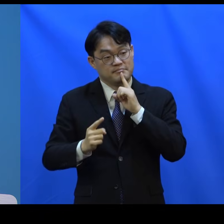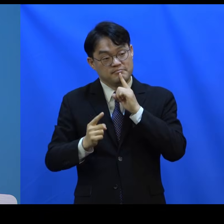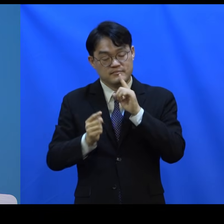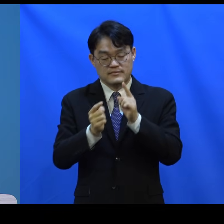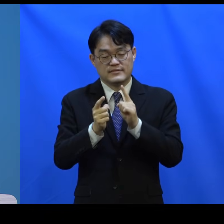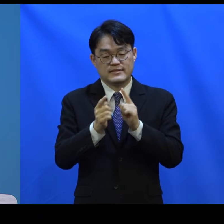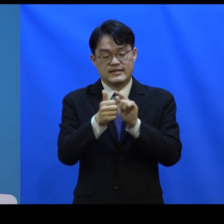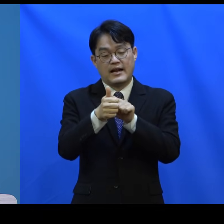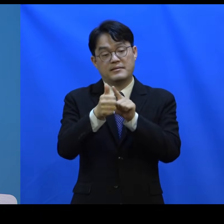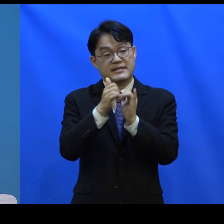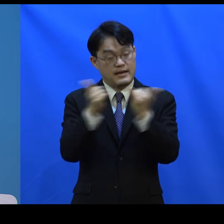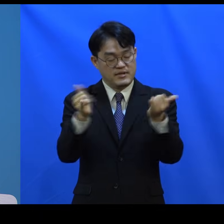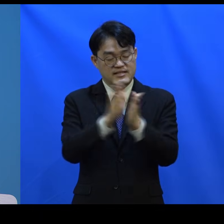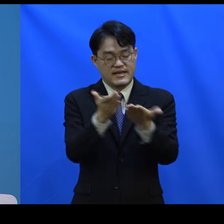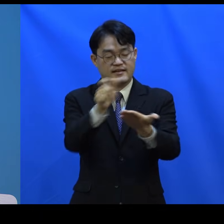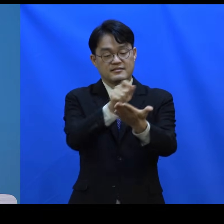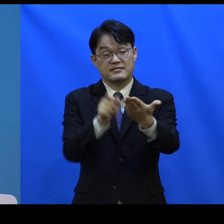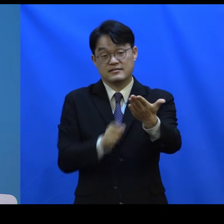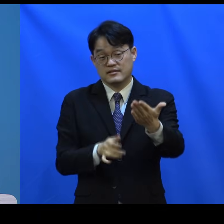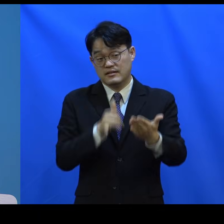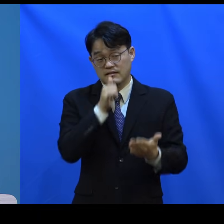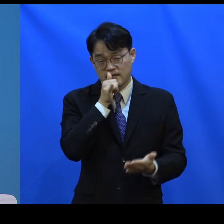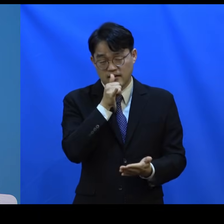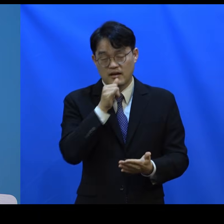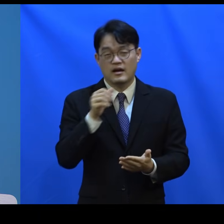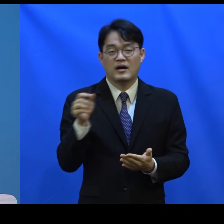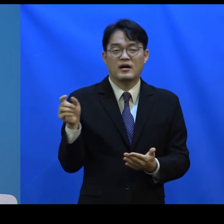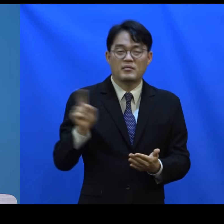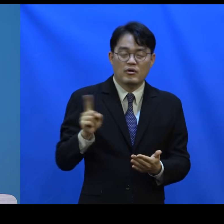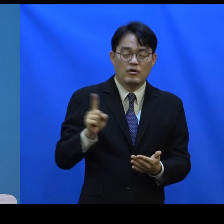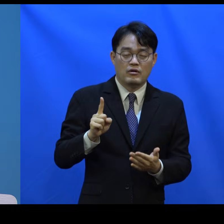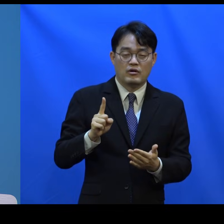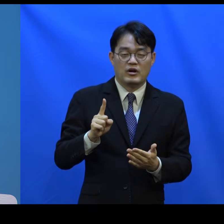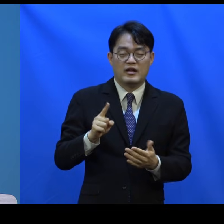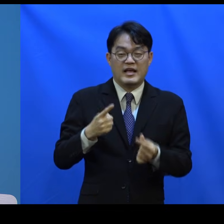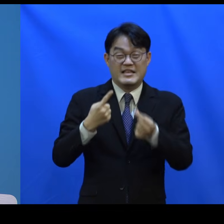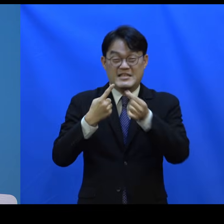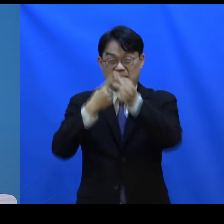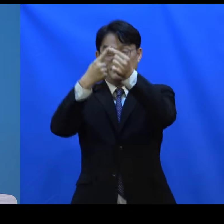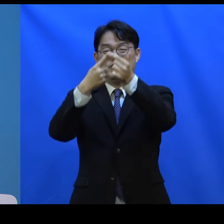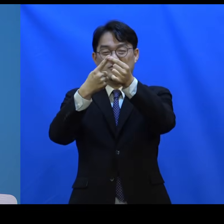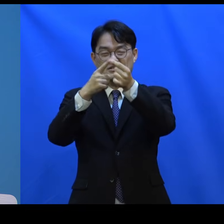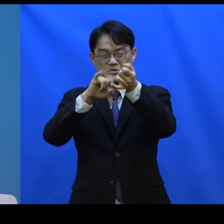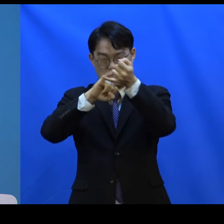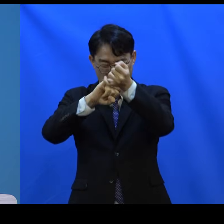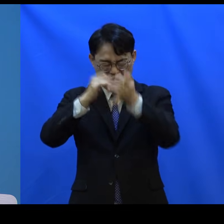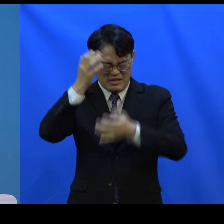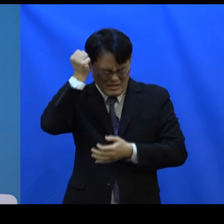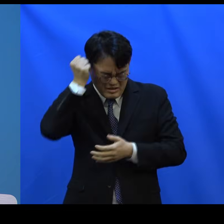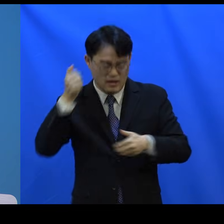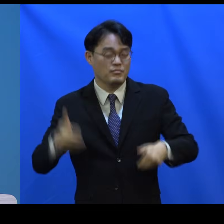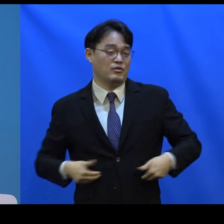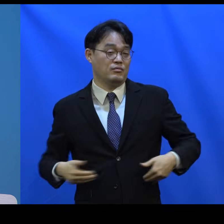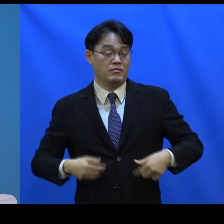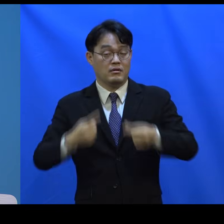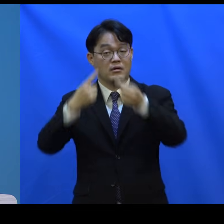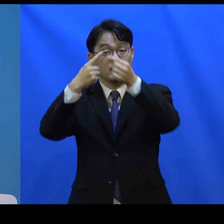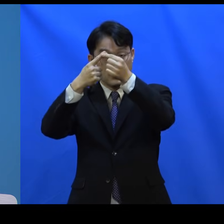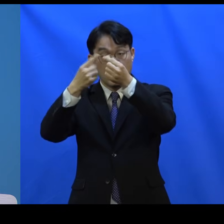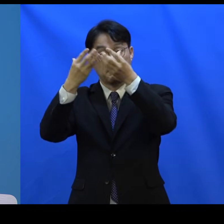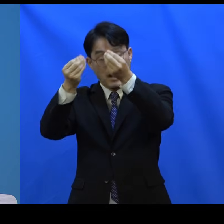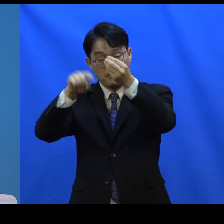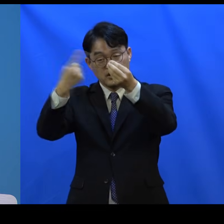있습니다. 그 책에서 우선순위를 뒤집으면 안 된다. 1차적인 것을 먼저 해야 2차적인 것을 얻을 수